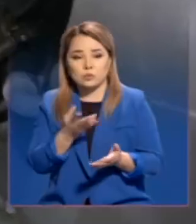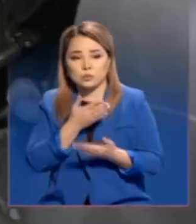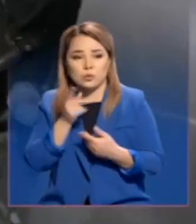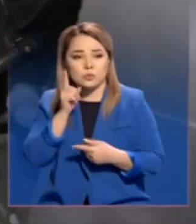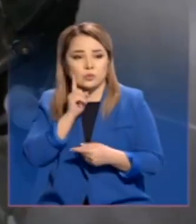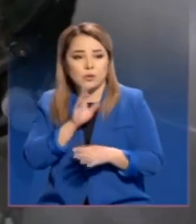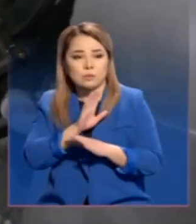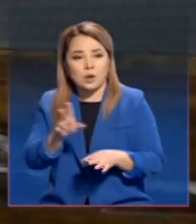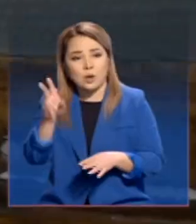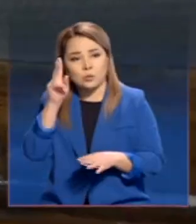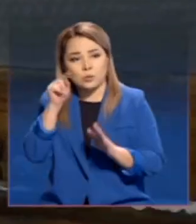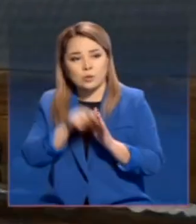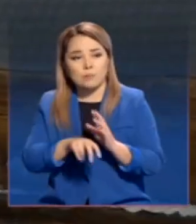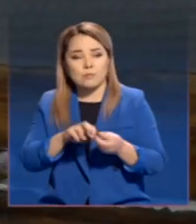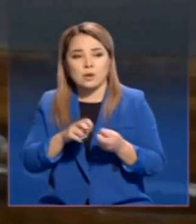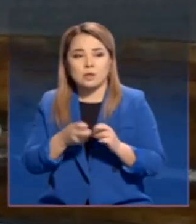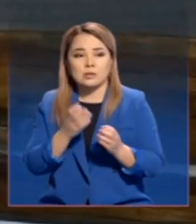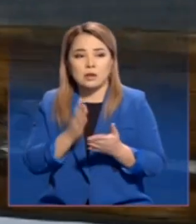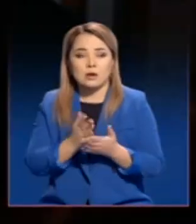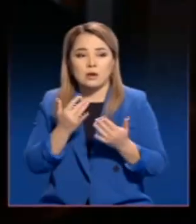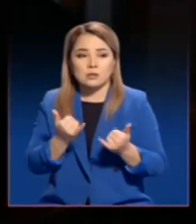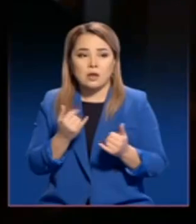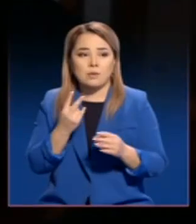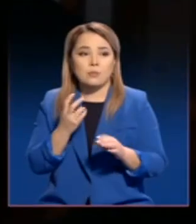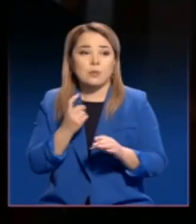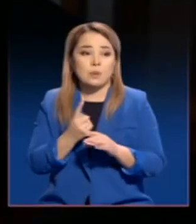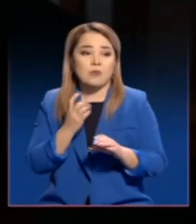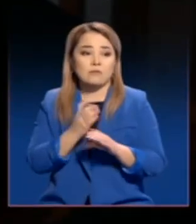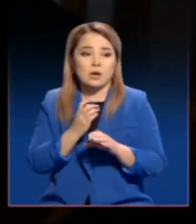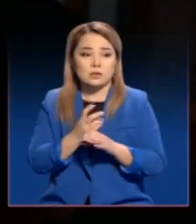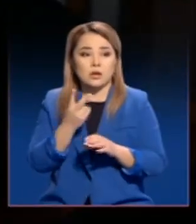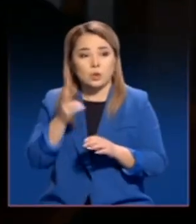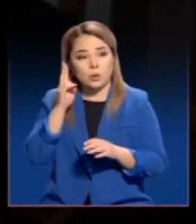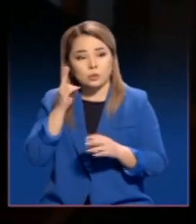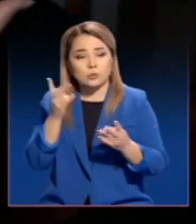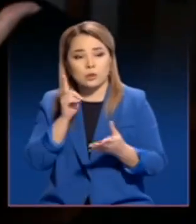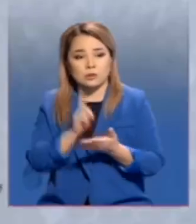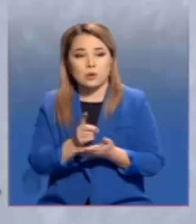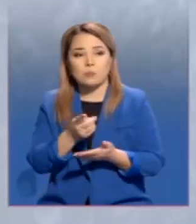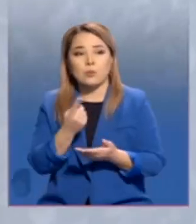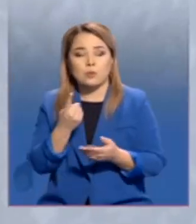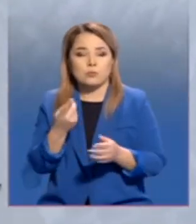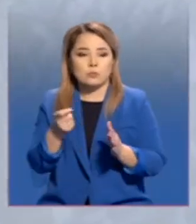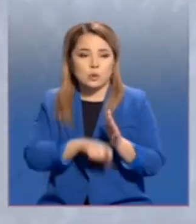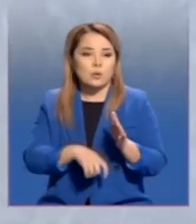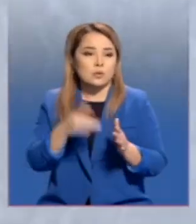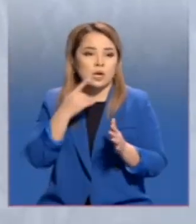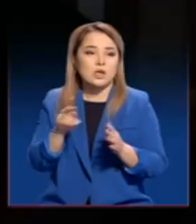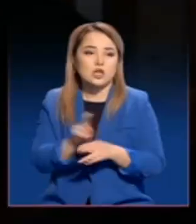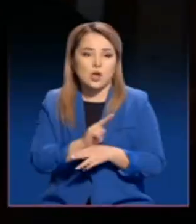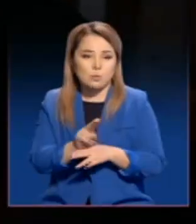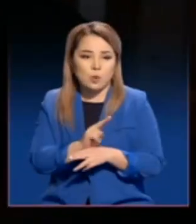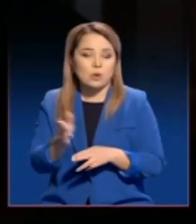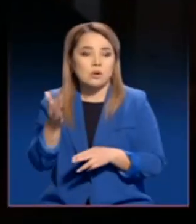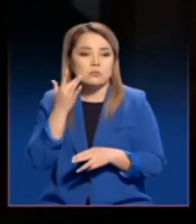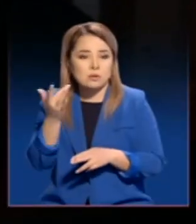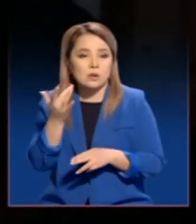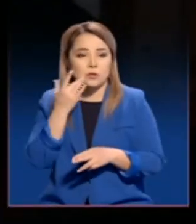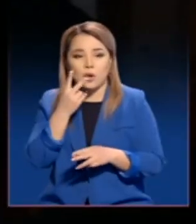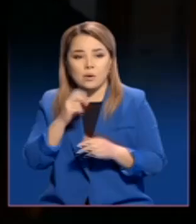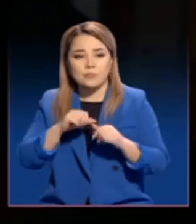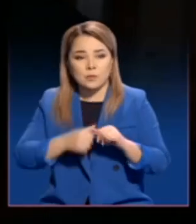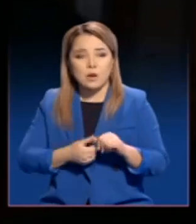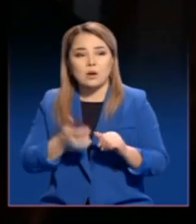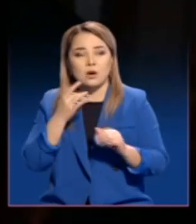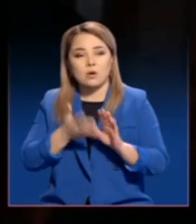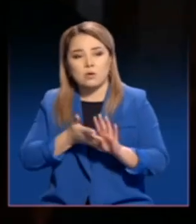мысалы. Туалеттің өзі проблема. Екі жақта екі вагонда, бір вагонда мысалы екі туалет болғанда, біреуінің өзі кейде жабылып тұрады. Ремонтқа таңертеңнің өзінде 10 жақта